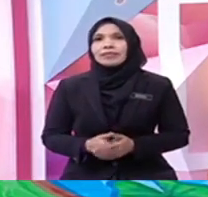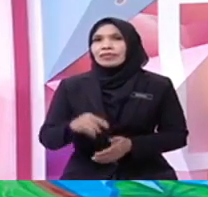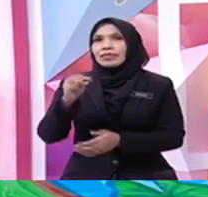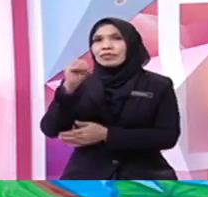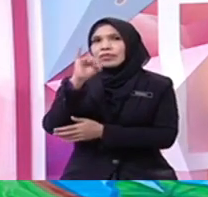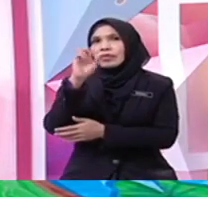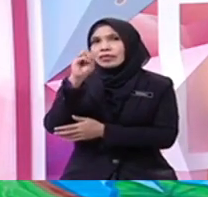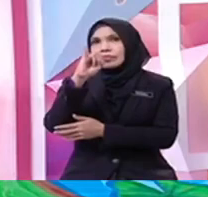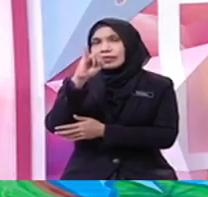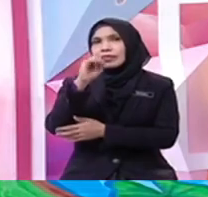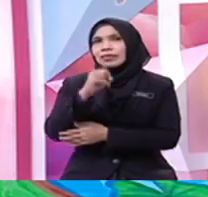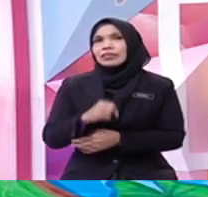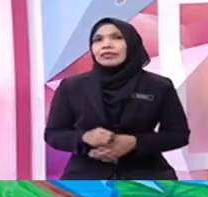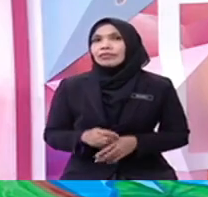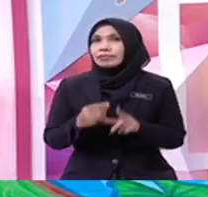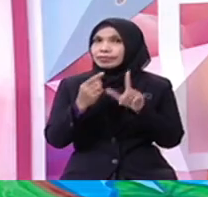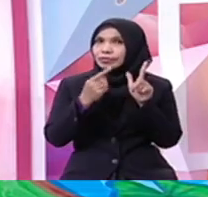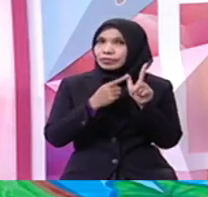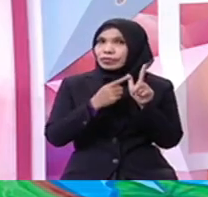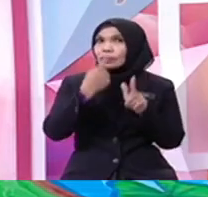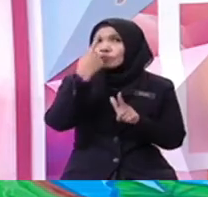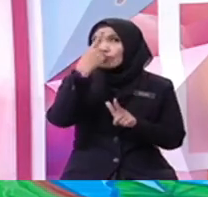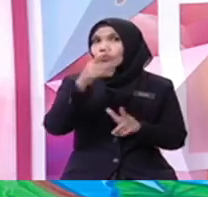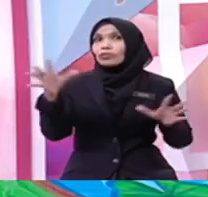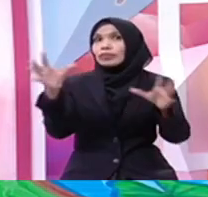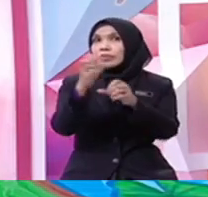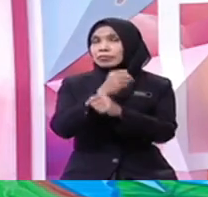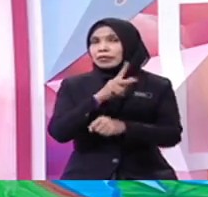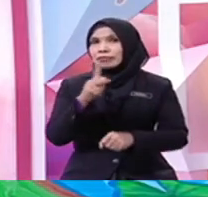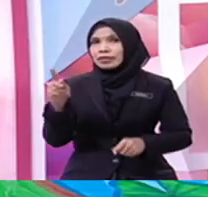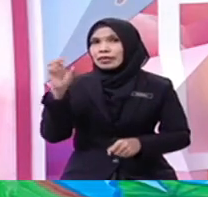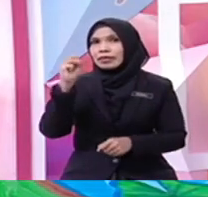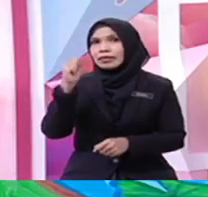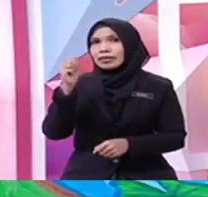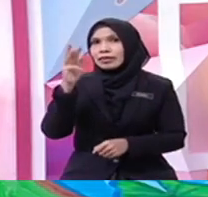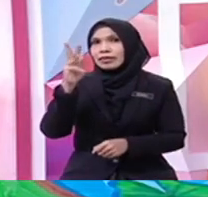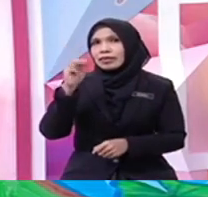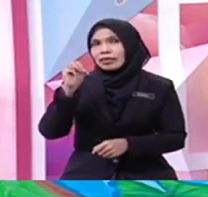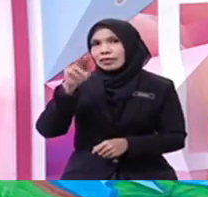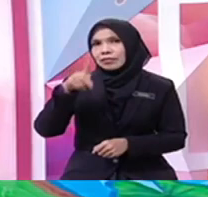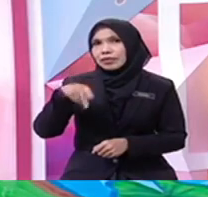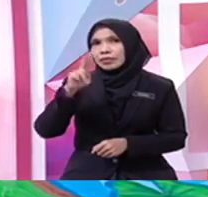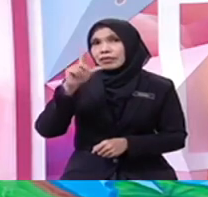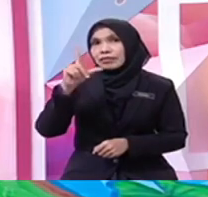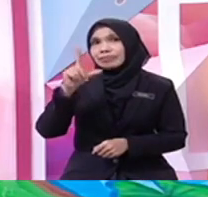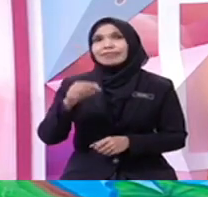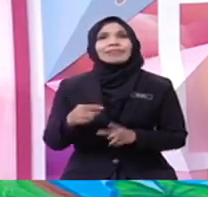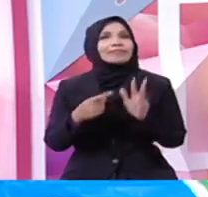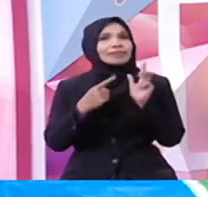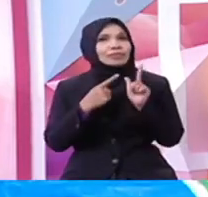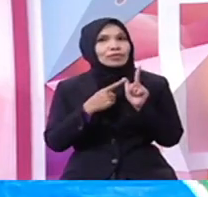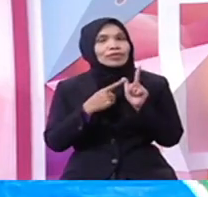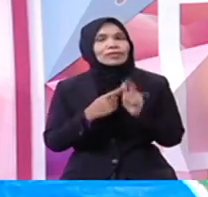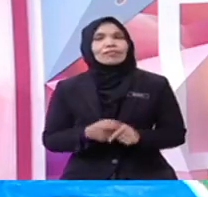kedua bisa daftarkan sampul rasul yang kedua bye dan untuk misi yang kedua dimana saya melakukan ini saya tidak memakai